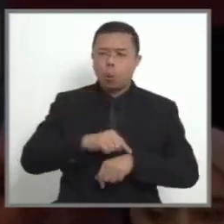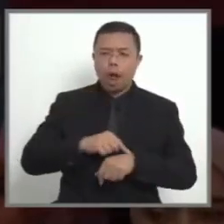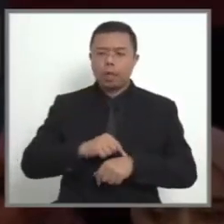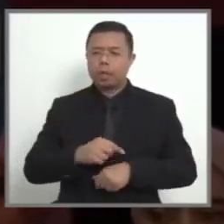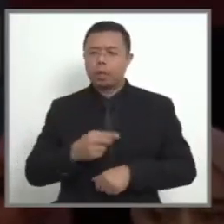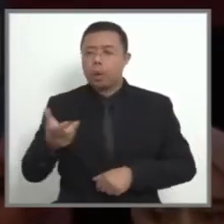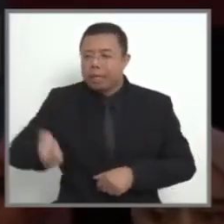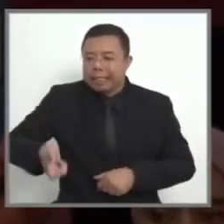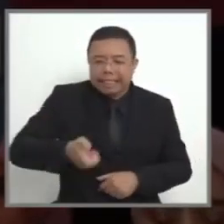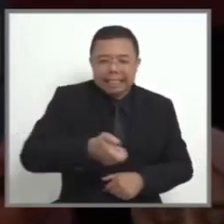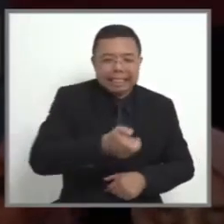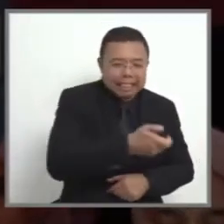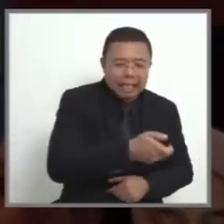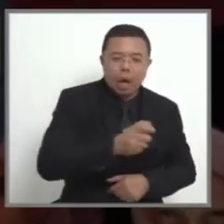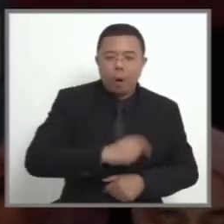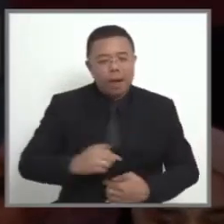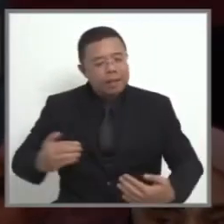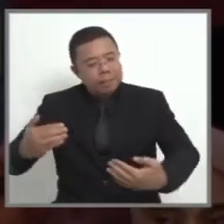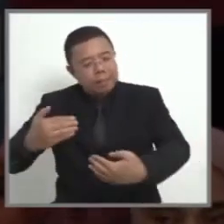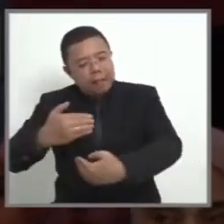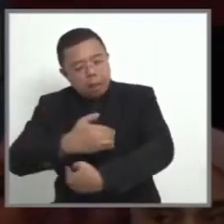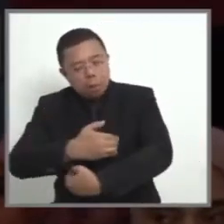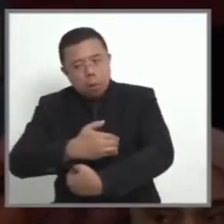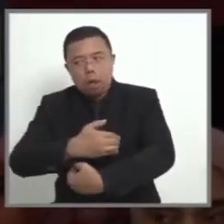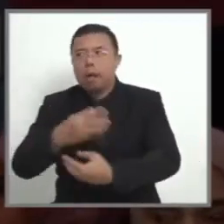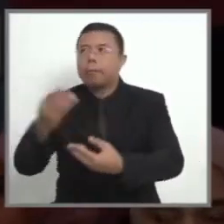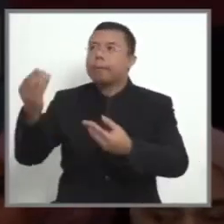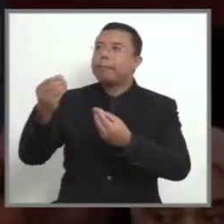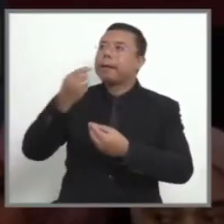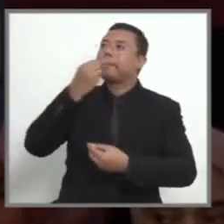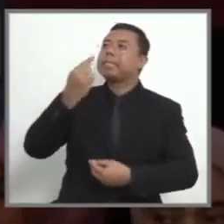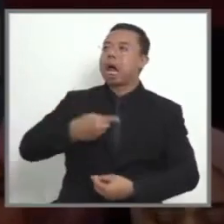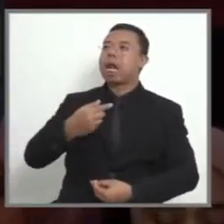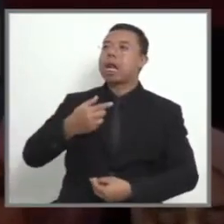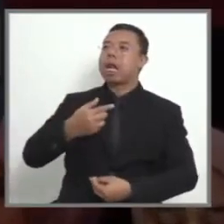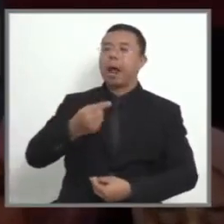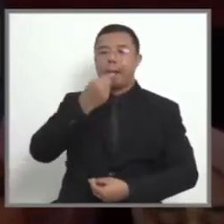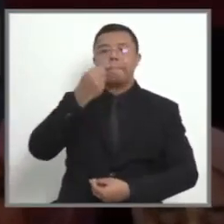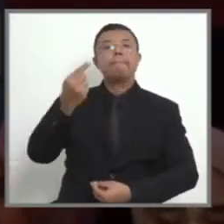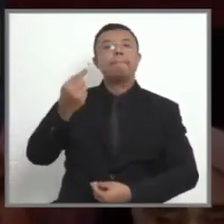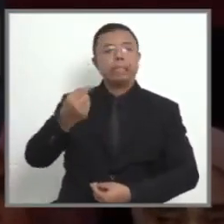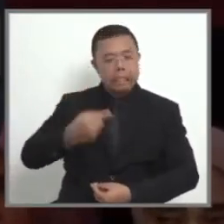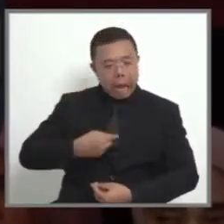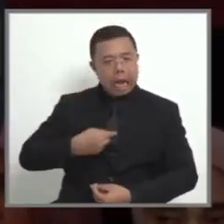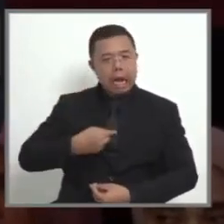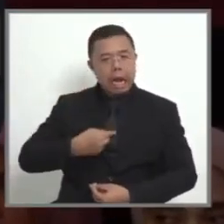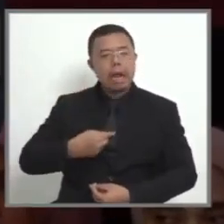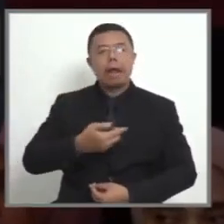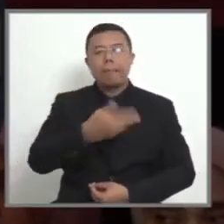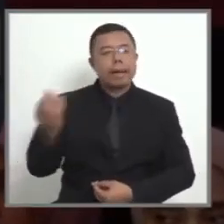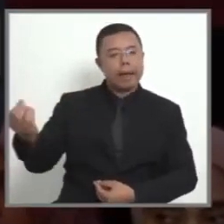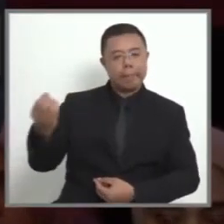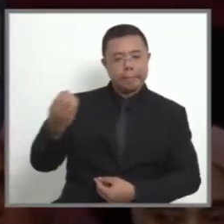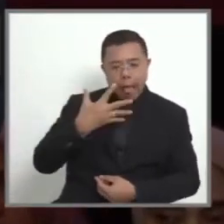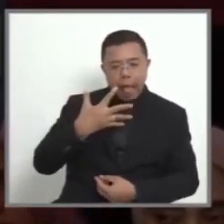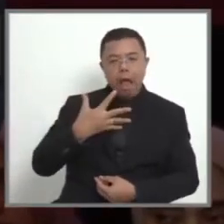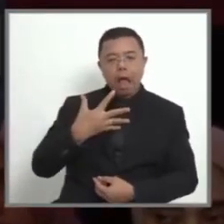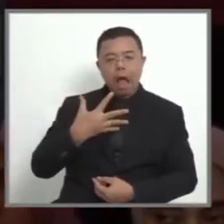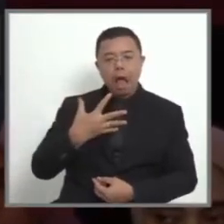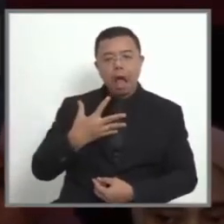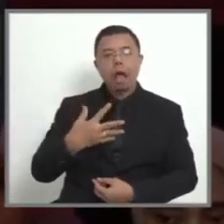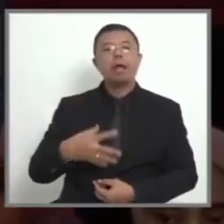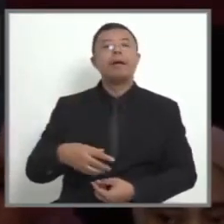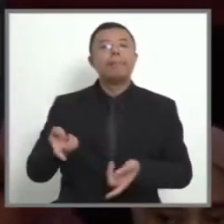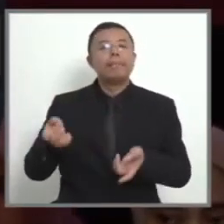tangan setiap pelukan membawa pesan pesan yang mereka sampaikan sebagai